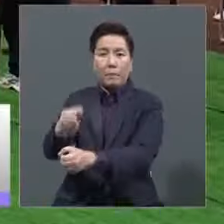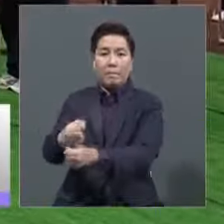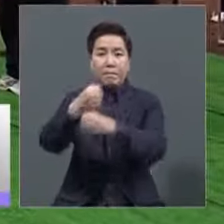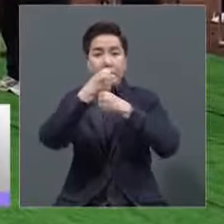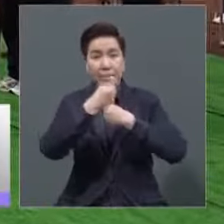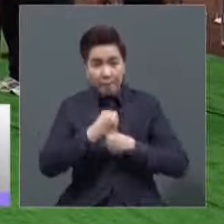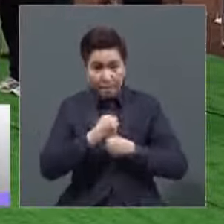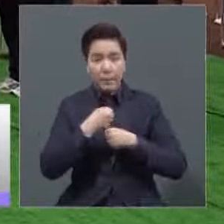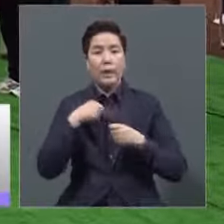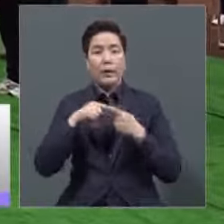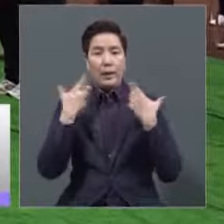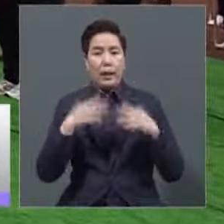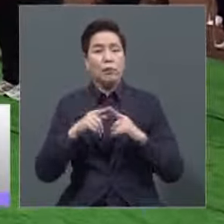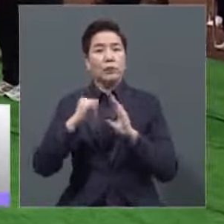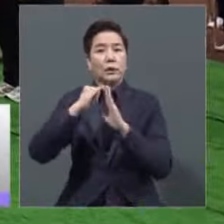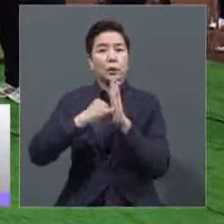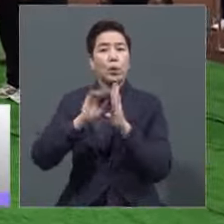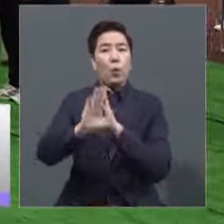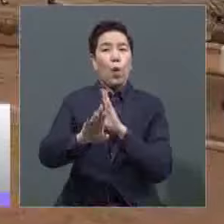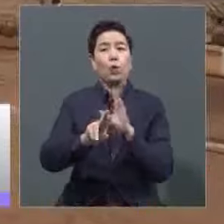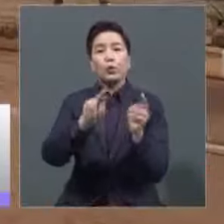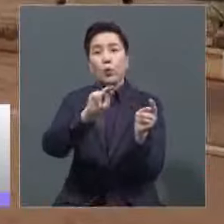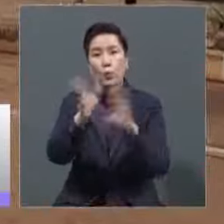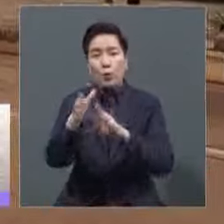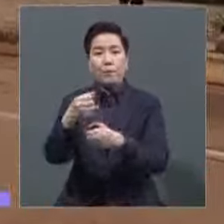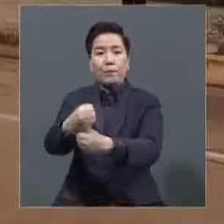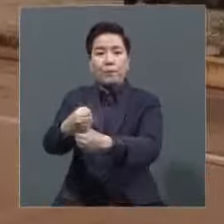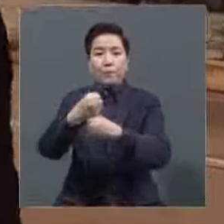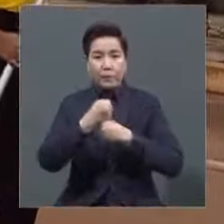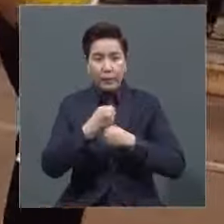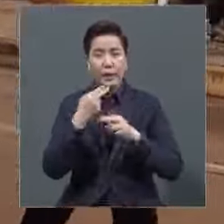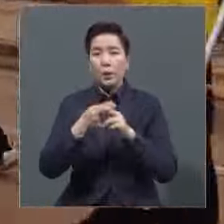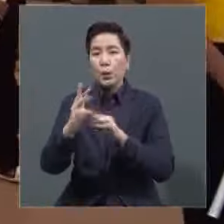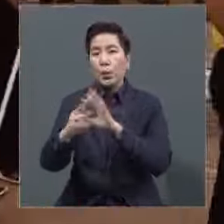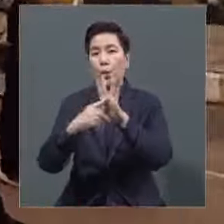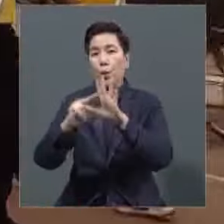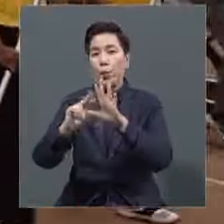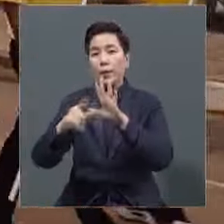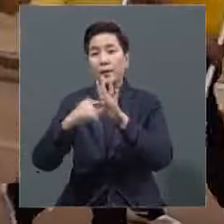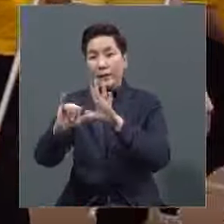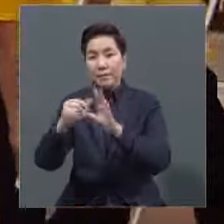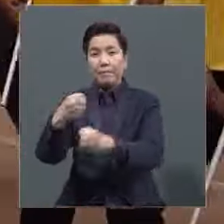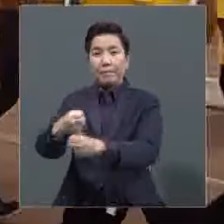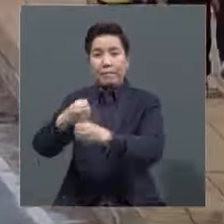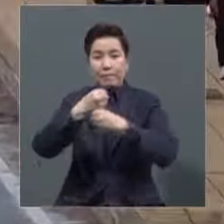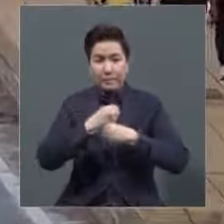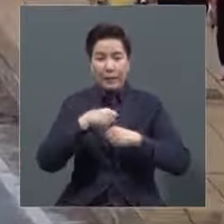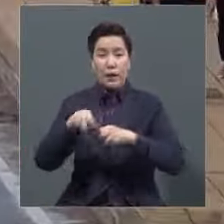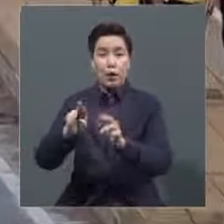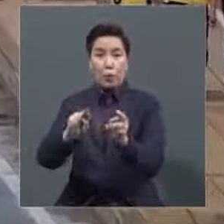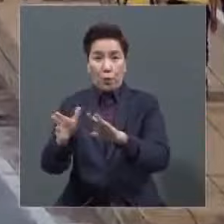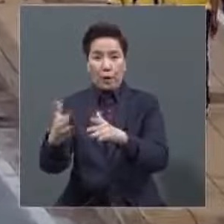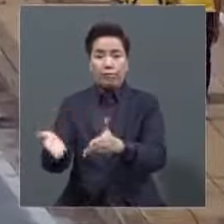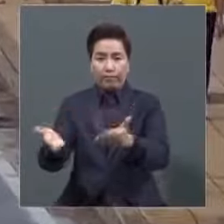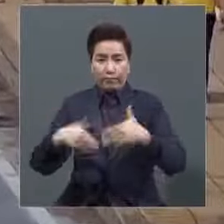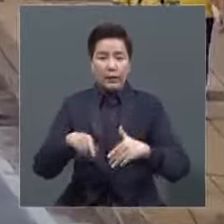ฮะก็เป็นการรับมอบจากท่านผู้ว่าราชการจังหวัดนครพนมก็คือคุณวันชัยจันพรนะฮะจากนั้นครับได้มีการน